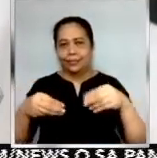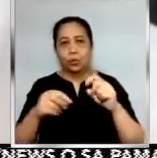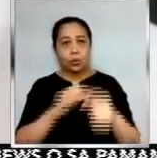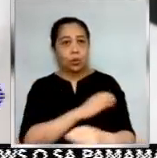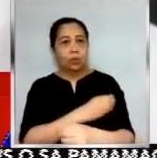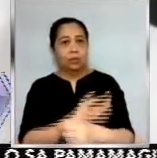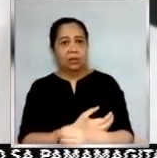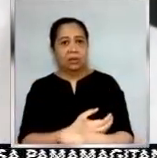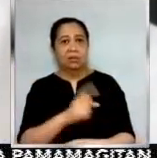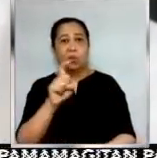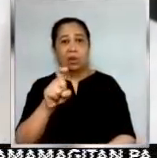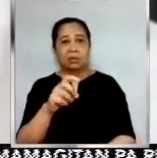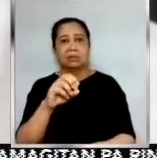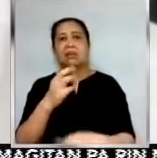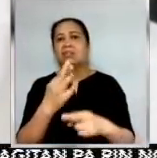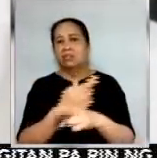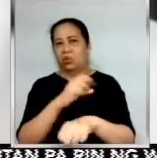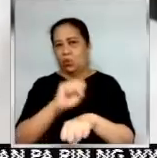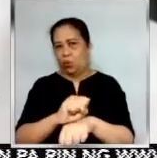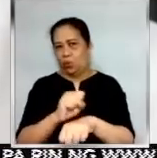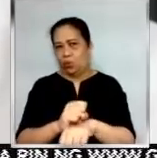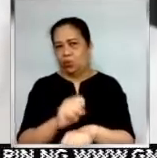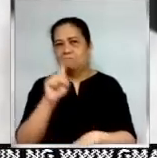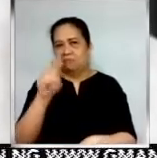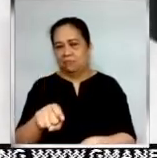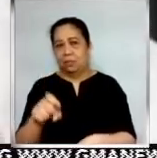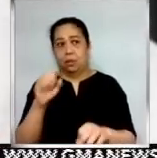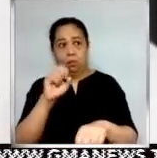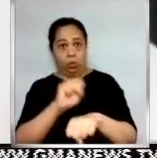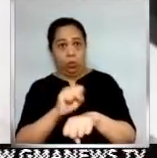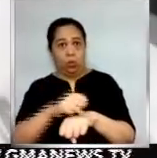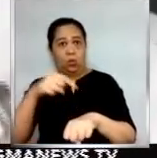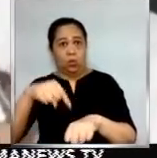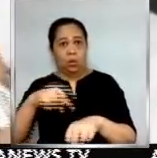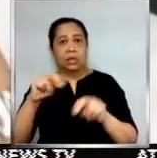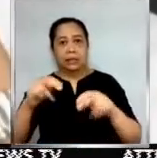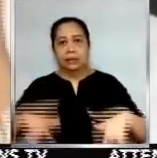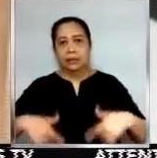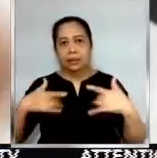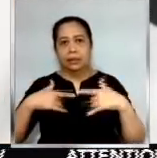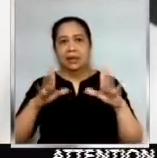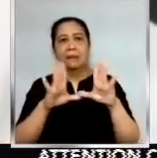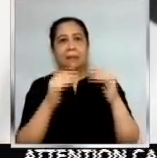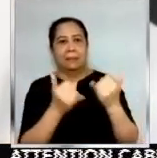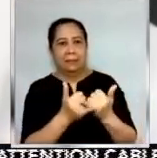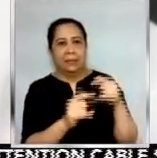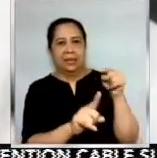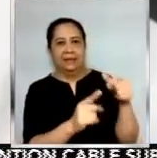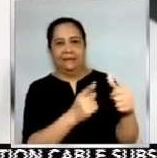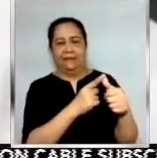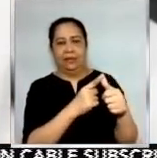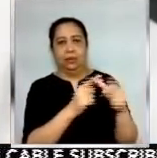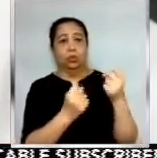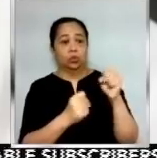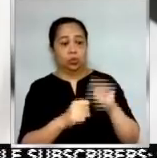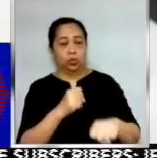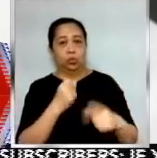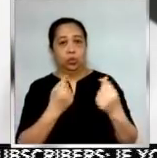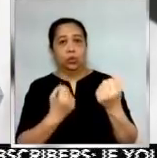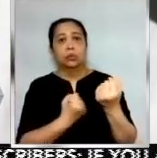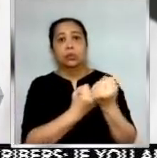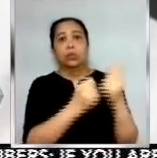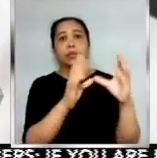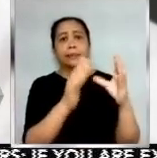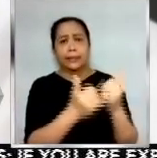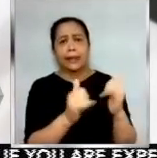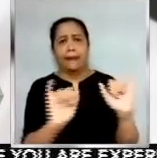may regular income. At para may trabaho sila, kailangan buhay yung kumpanya nila. Yung pag-support natin sa kumpanya, nandun pa din,